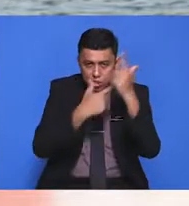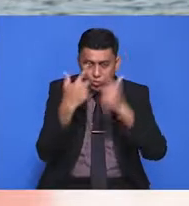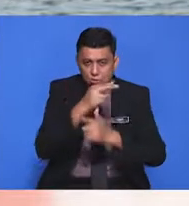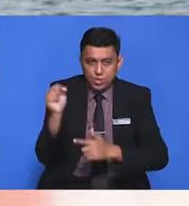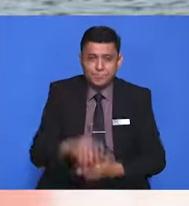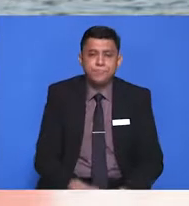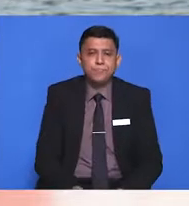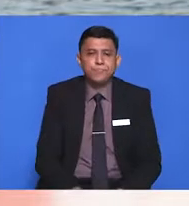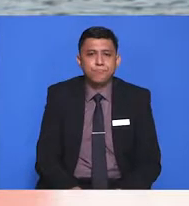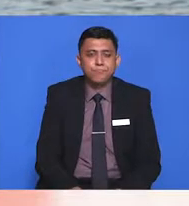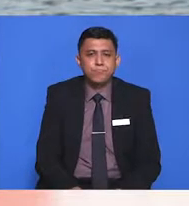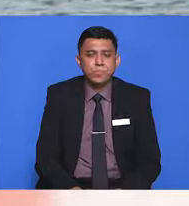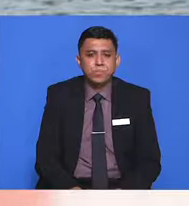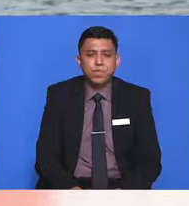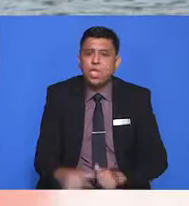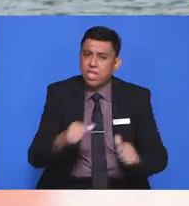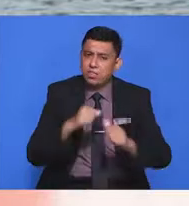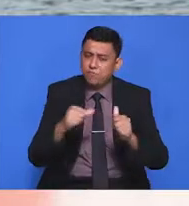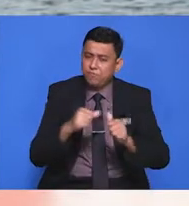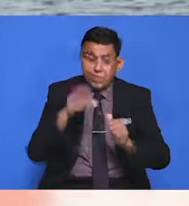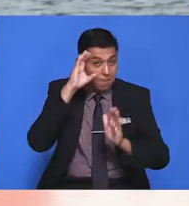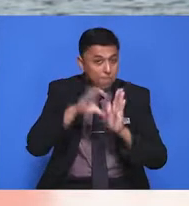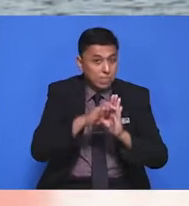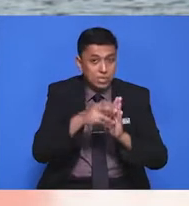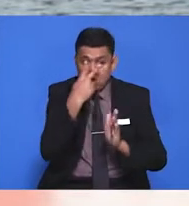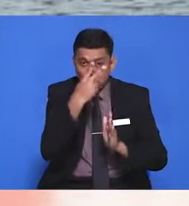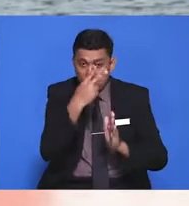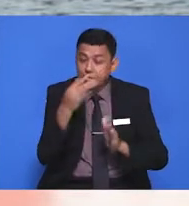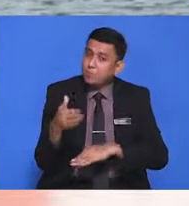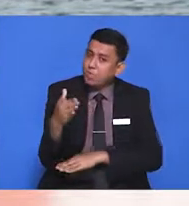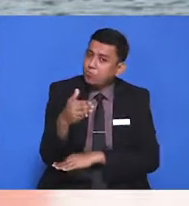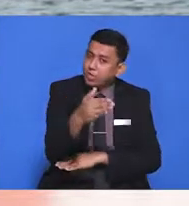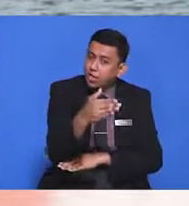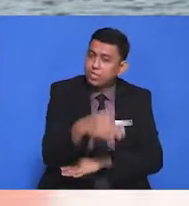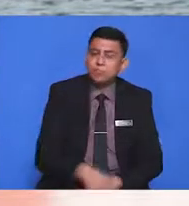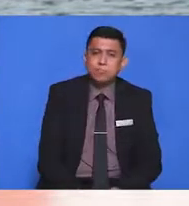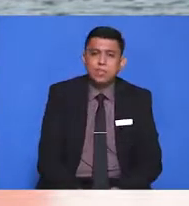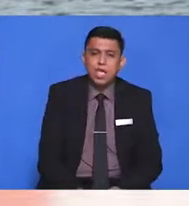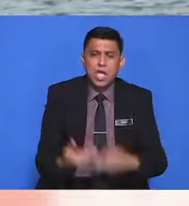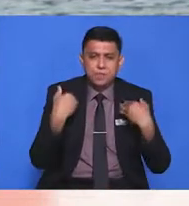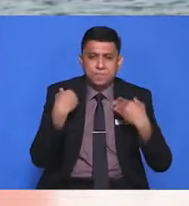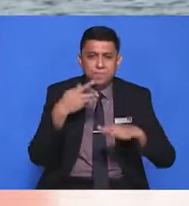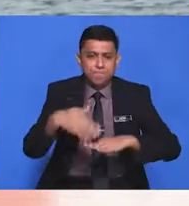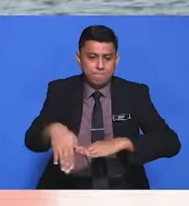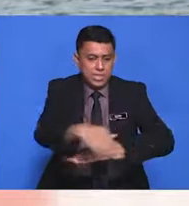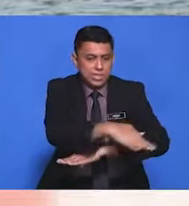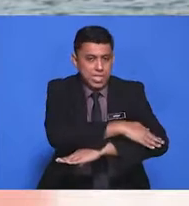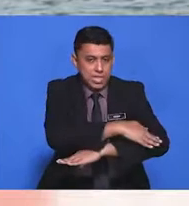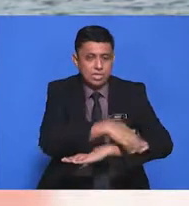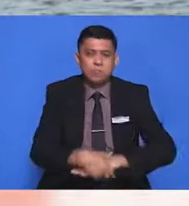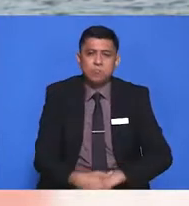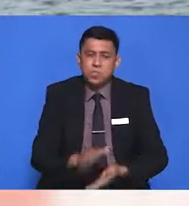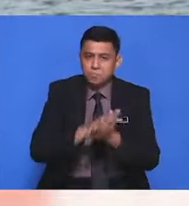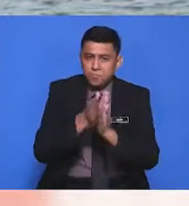gambar tersebut menunjukkan aktiviti perikanan bagi penduduk di sekitar pantai Ngapali, Myanmar yang